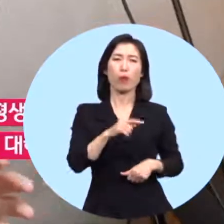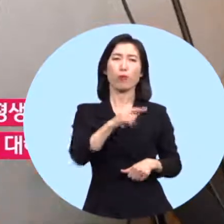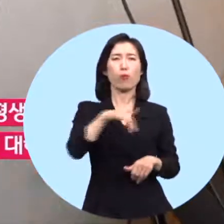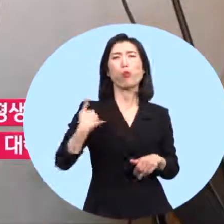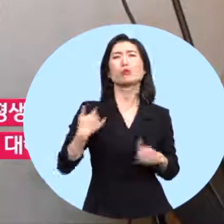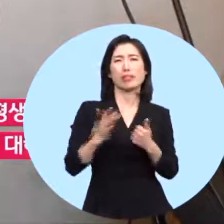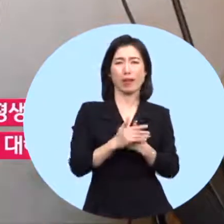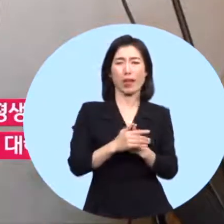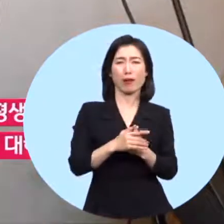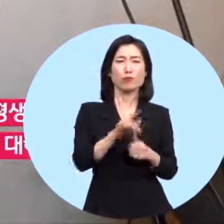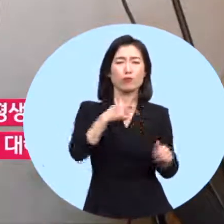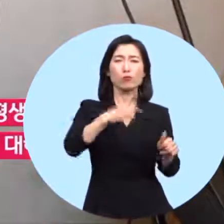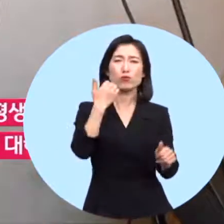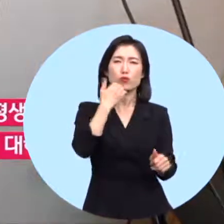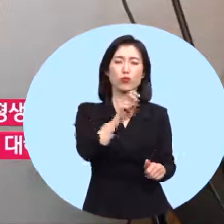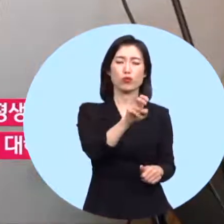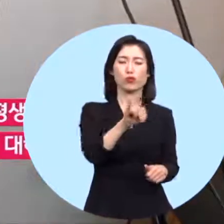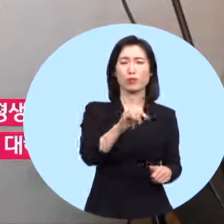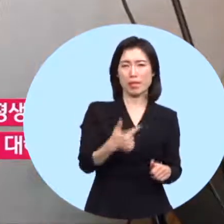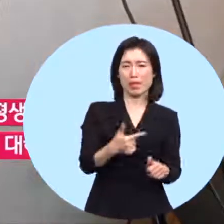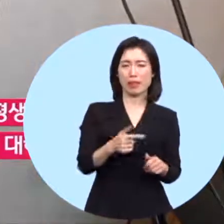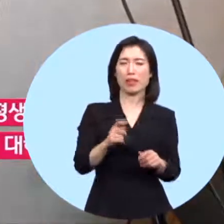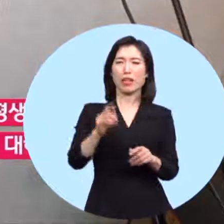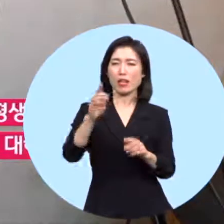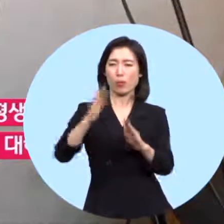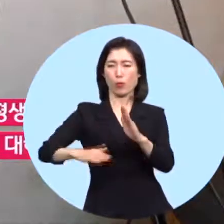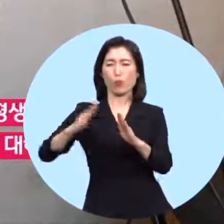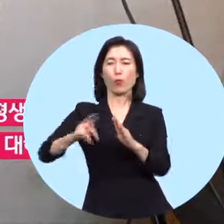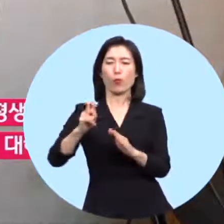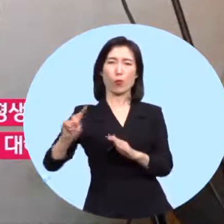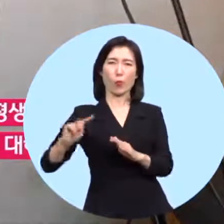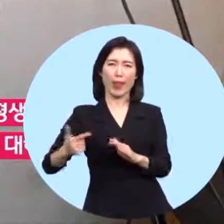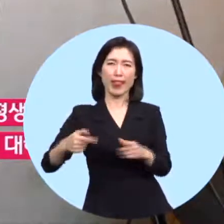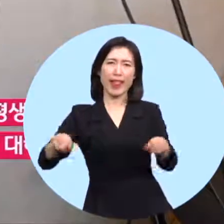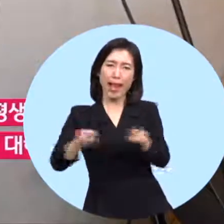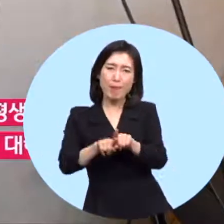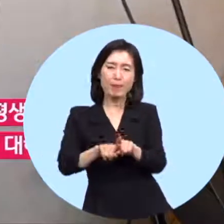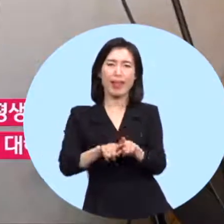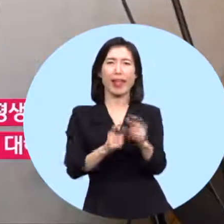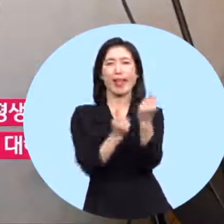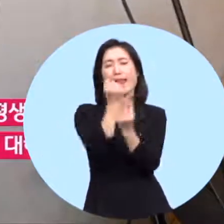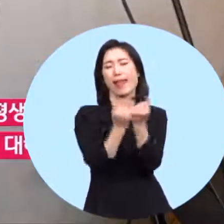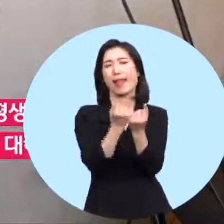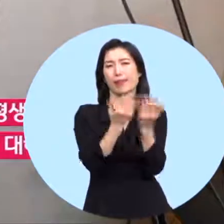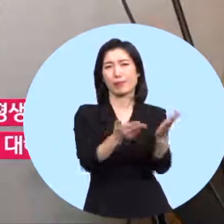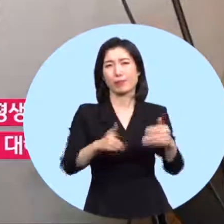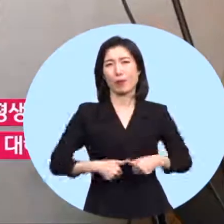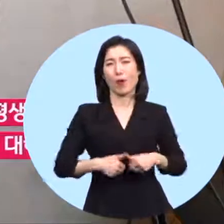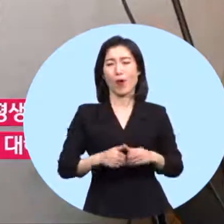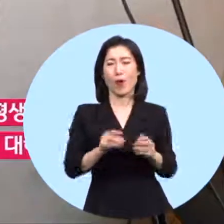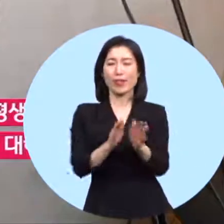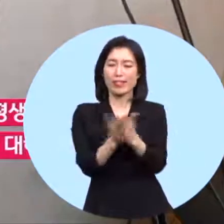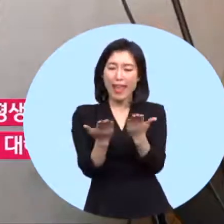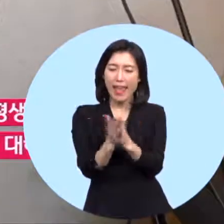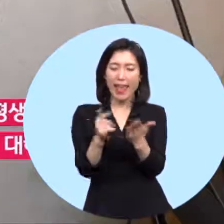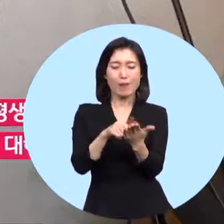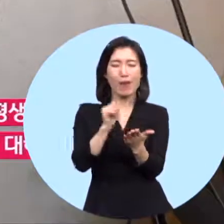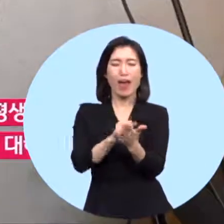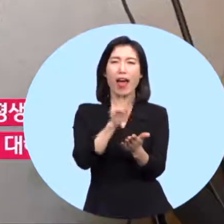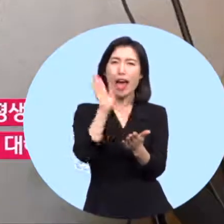나서서 그야말로 플랫폼을 만들고 그 다음에 매뉴얼을 좀 만들어가지고 이 매뉴얼은 우리 어머니들이 좀